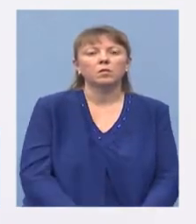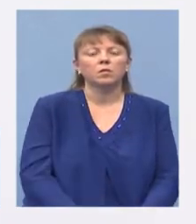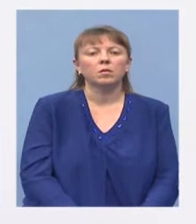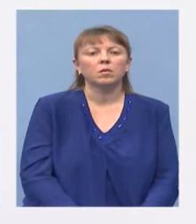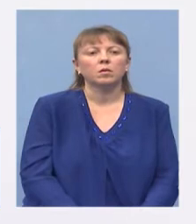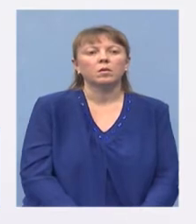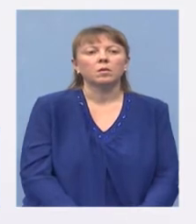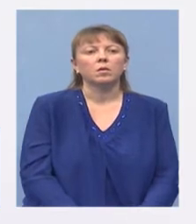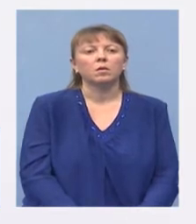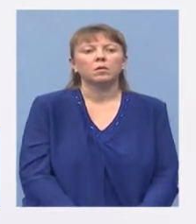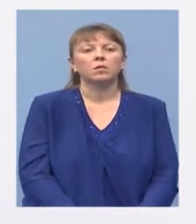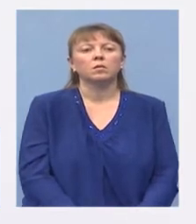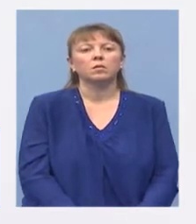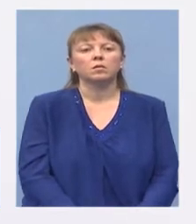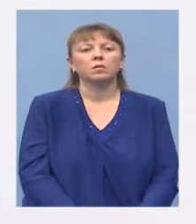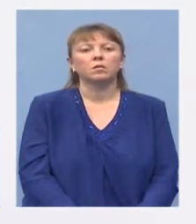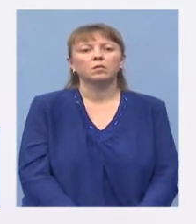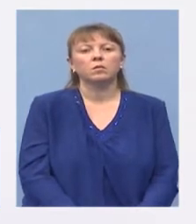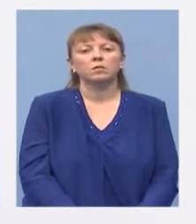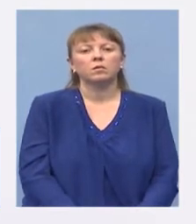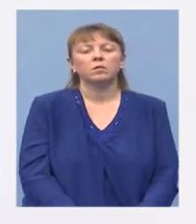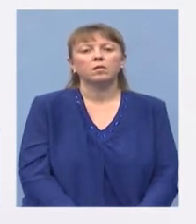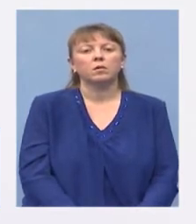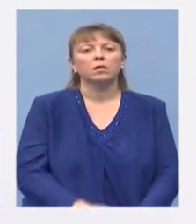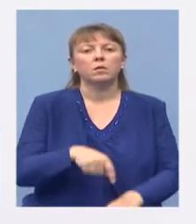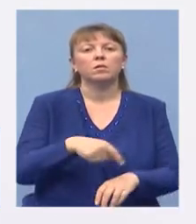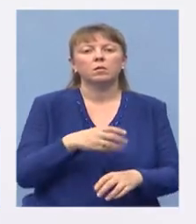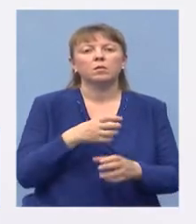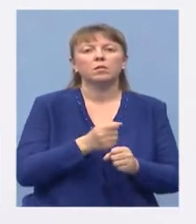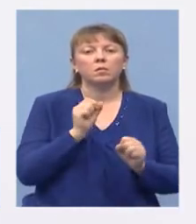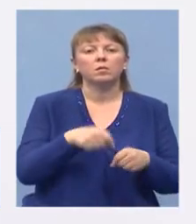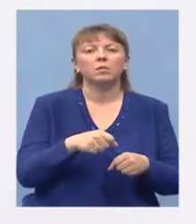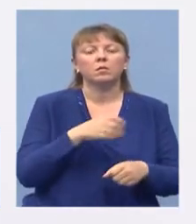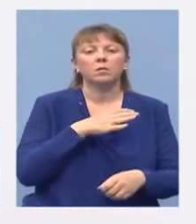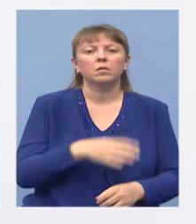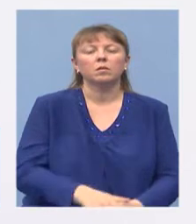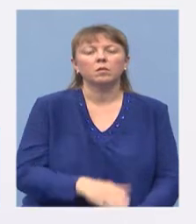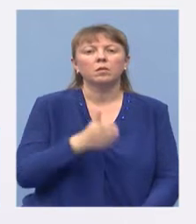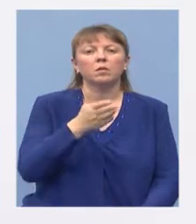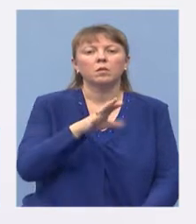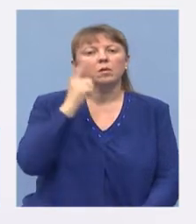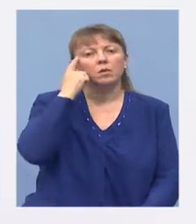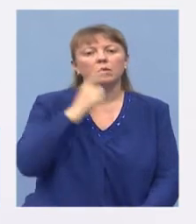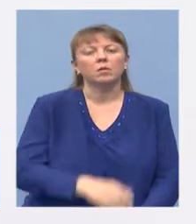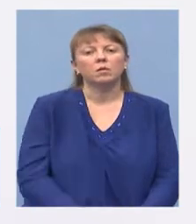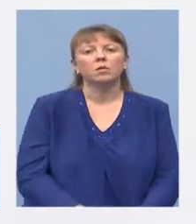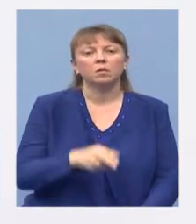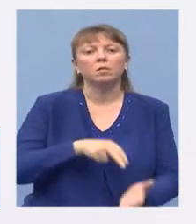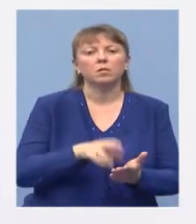Да. Хотя можно сэкономить время, свое время, да, и так далее. В принципе, в будущем, я думаю, что это мы